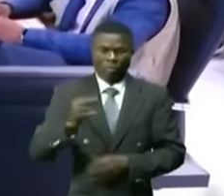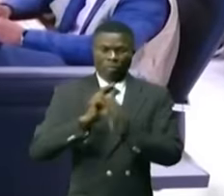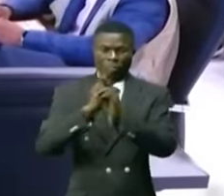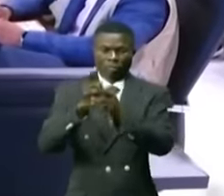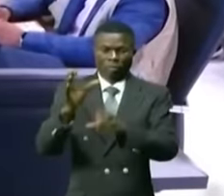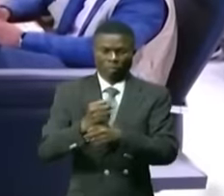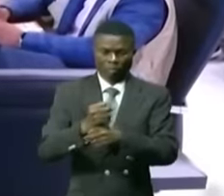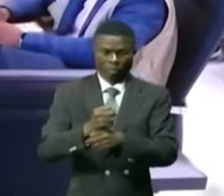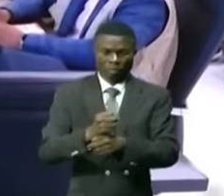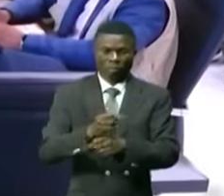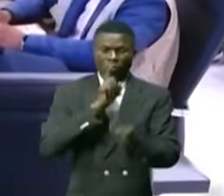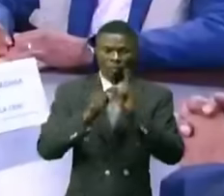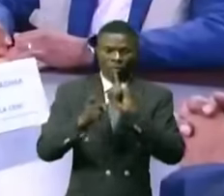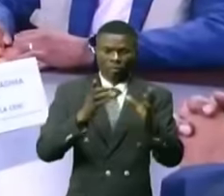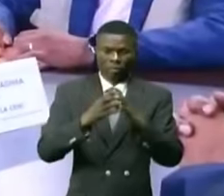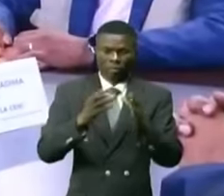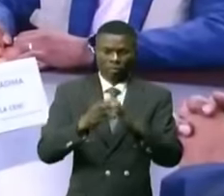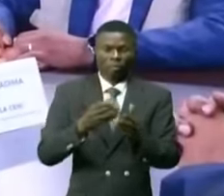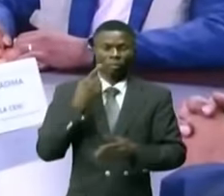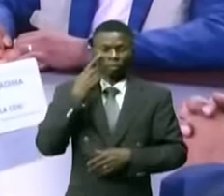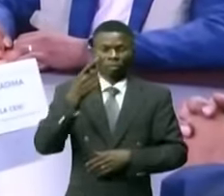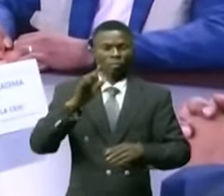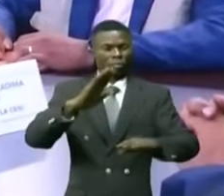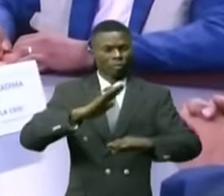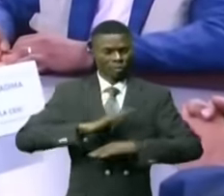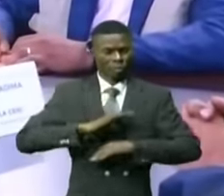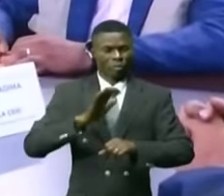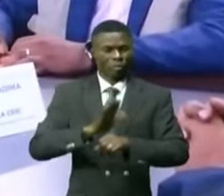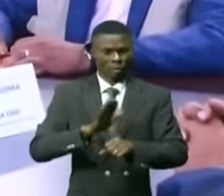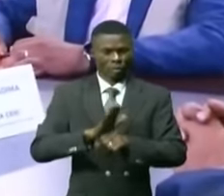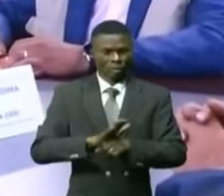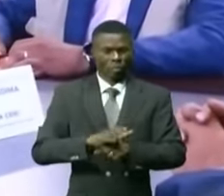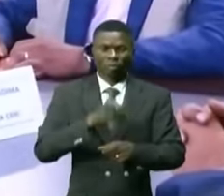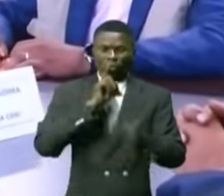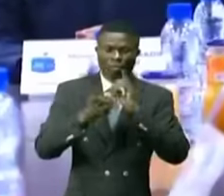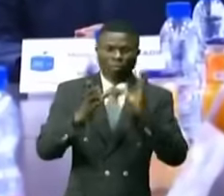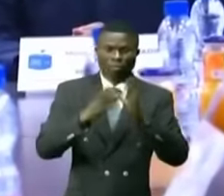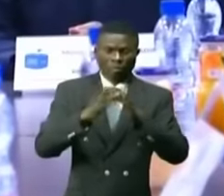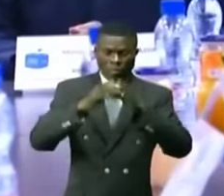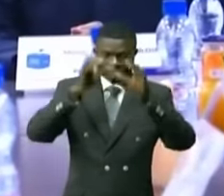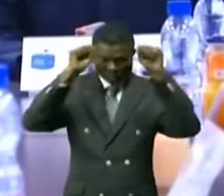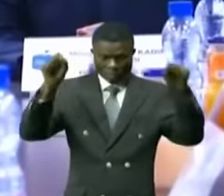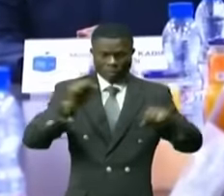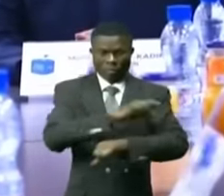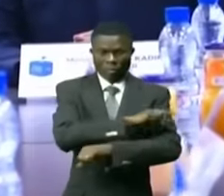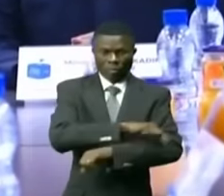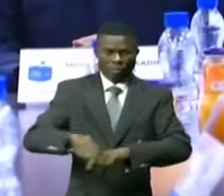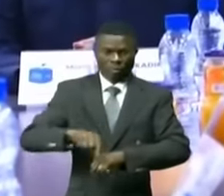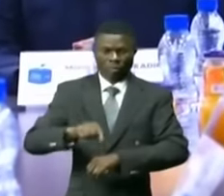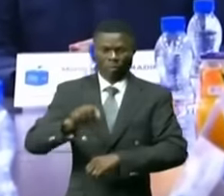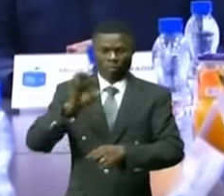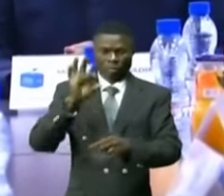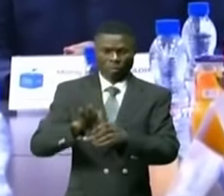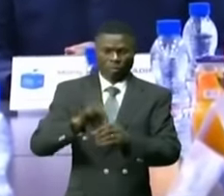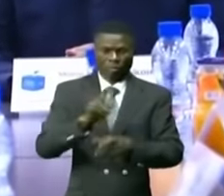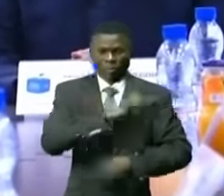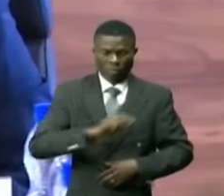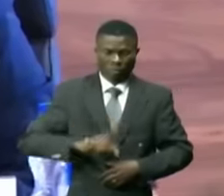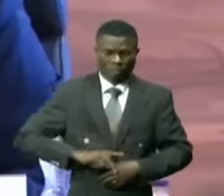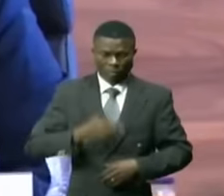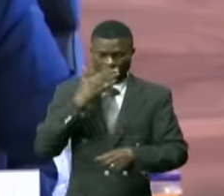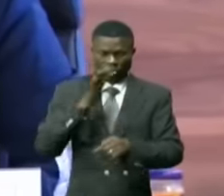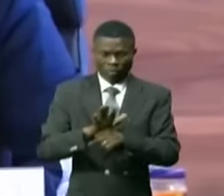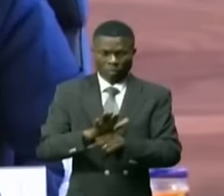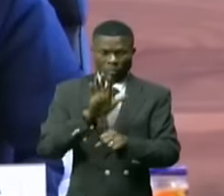au sortir de ces échanges, exprimer sa satisfaction d'avoir échangé avec le président de la CENI et de s'assurer de la mise en œuvre de